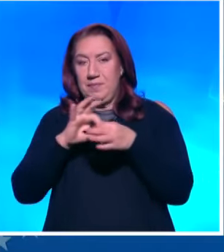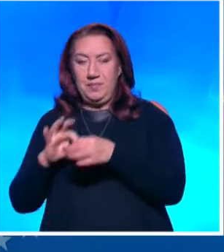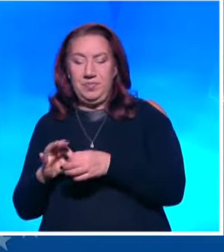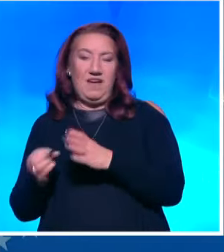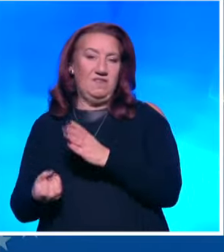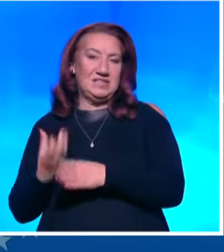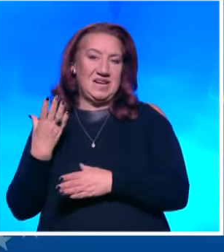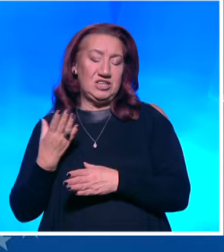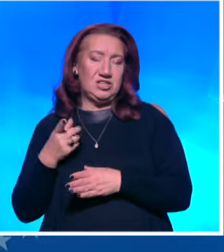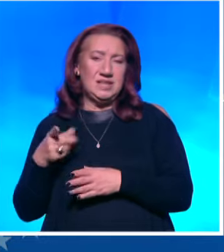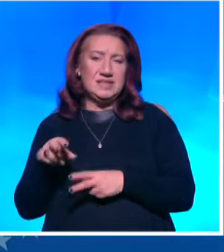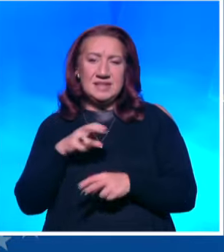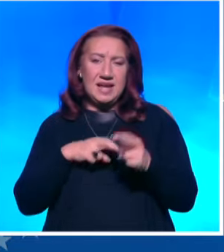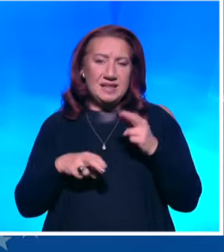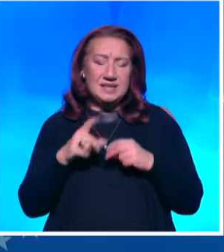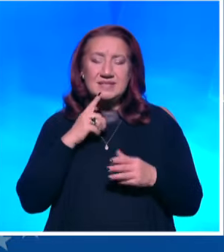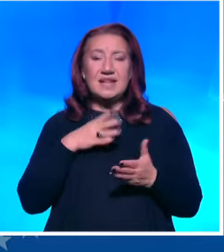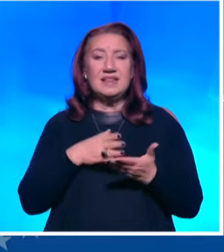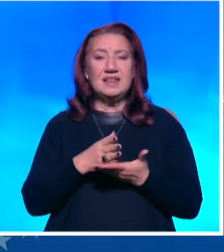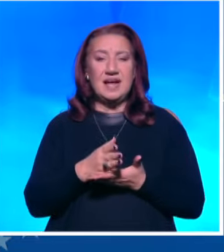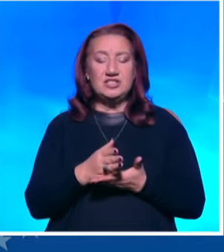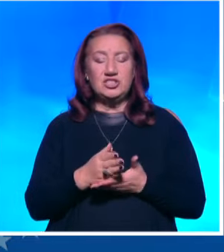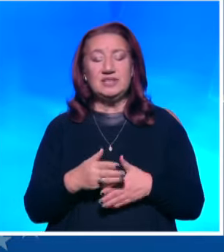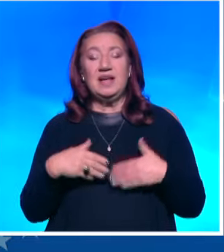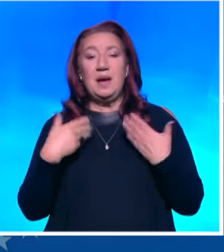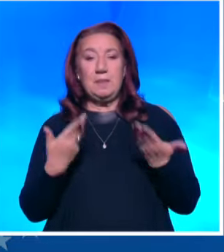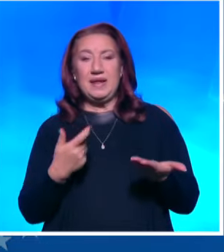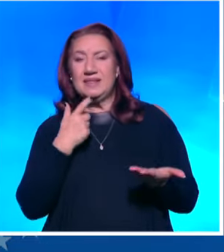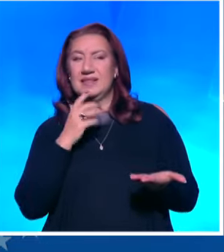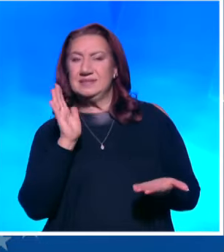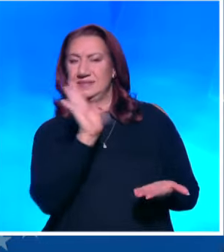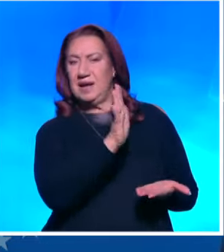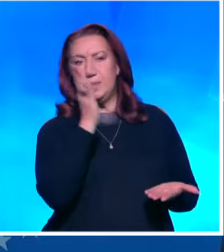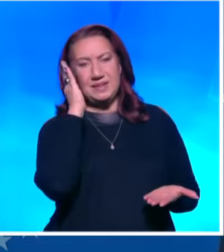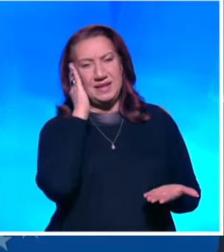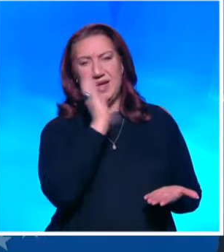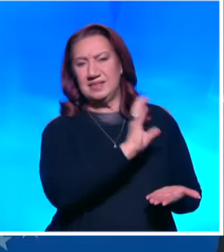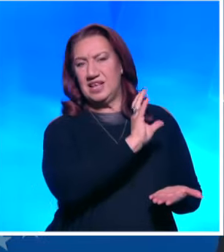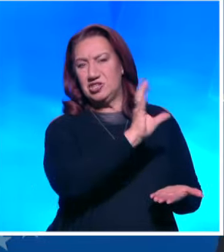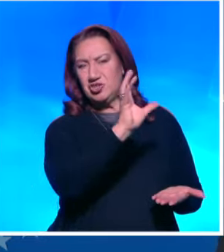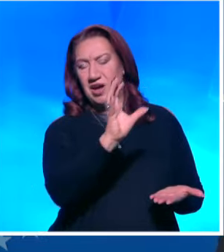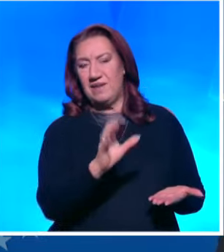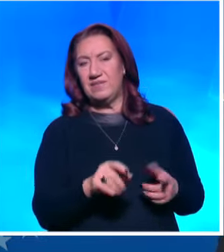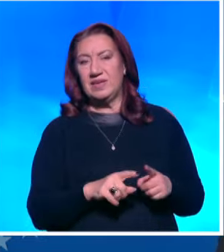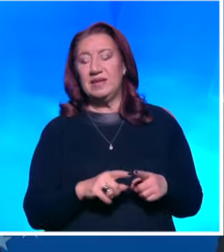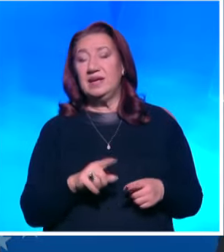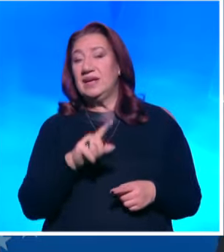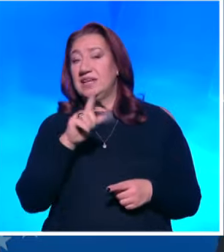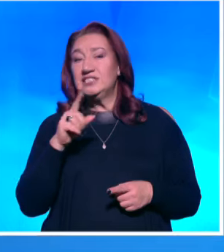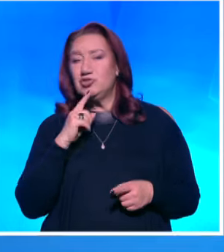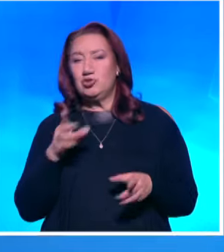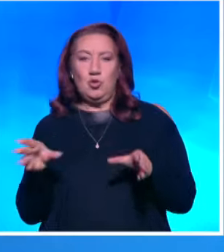това да легитимират пред запада и пред техните привърженици защо са